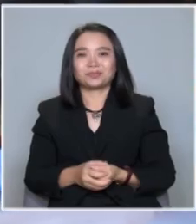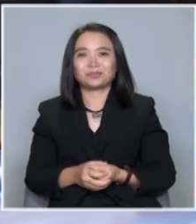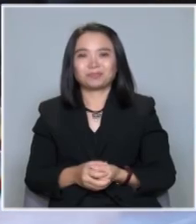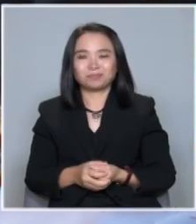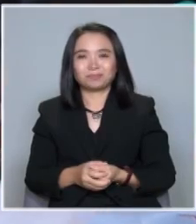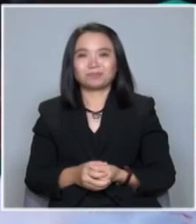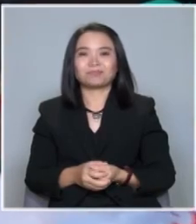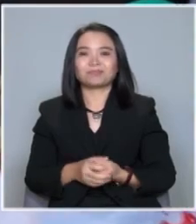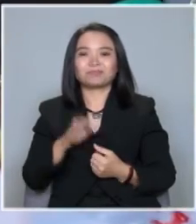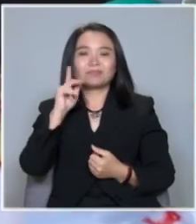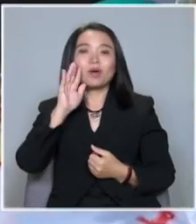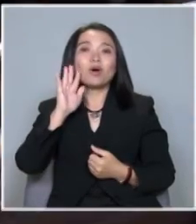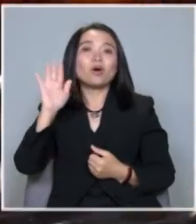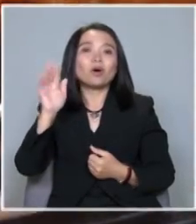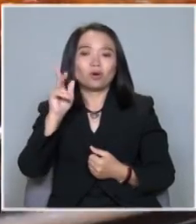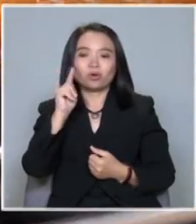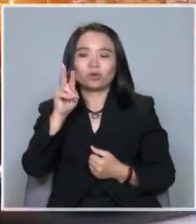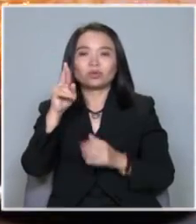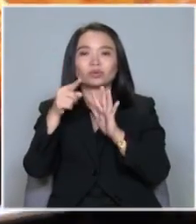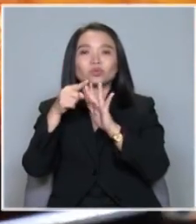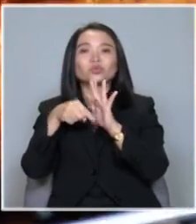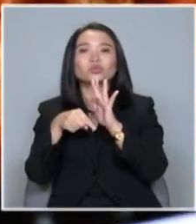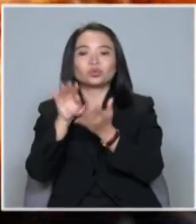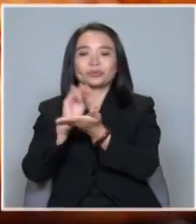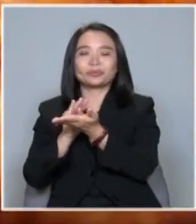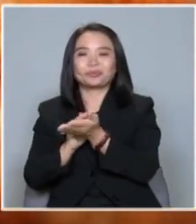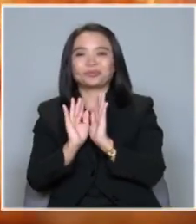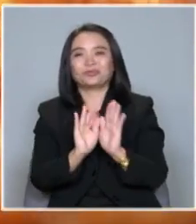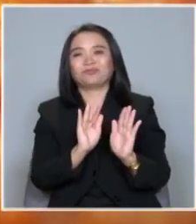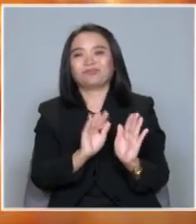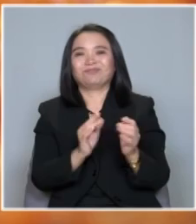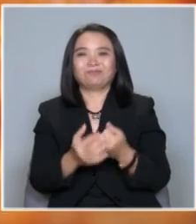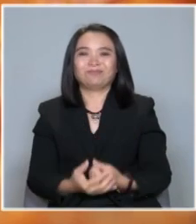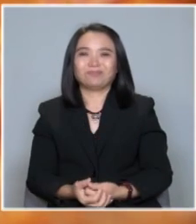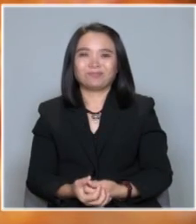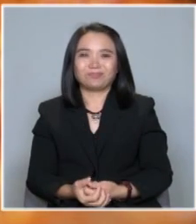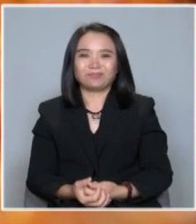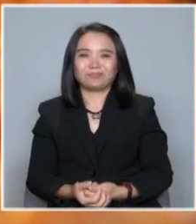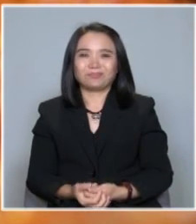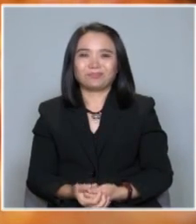วัฒน์มีประโคนถ่ายภาพดารวรรณขันติวงศ์ทีมข่าว 2for you รายงาน